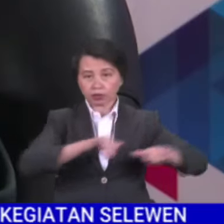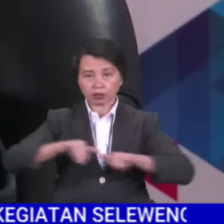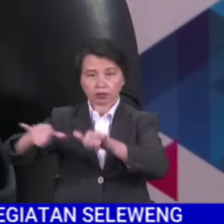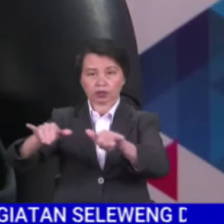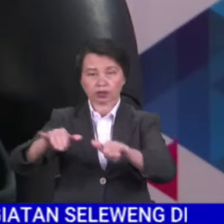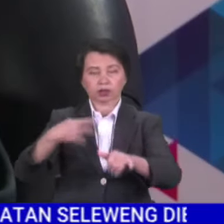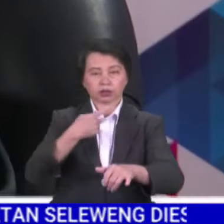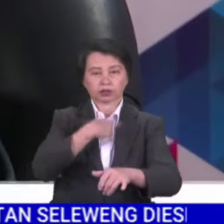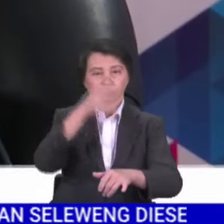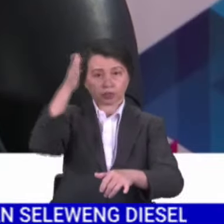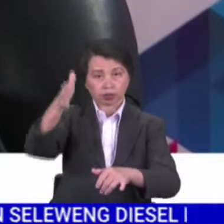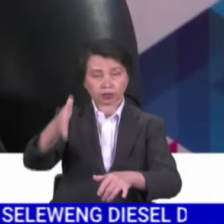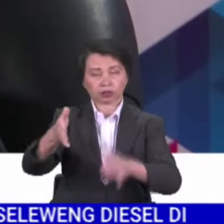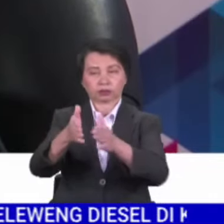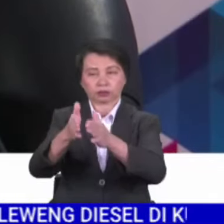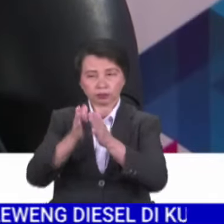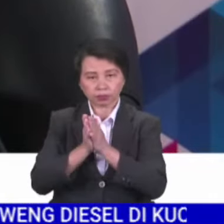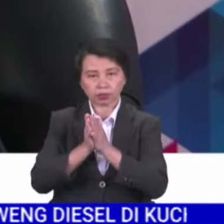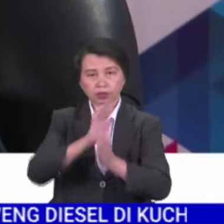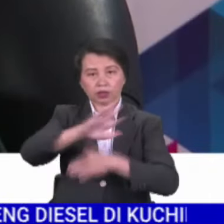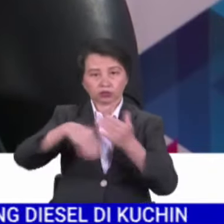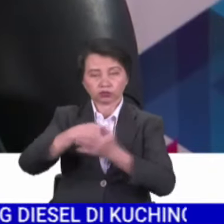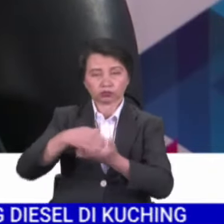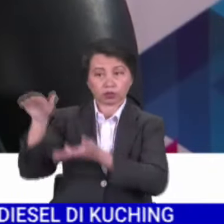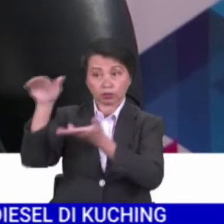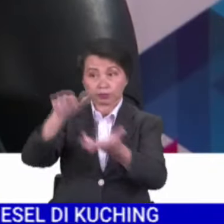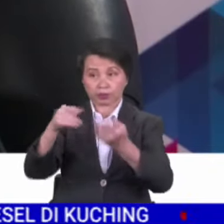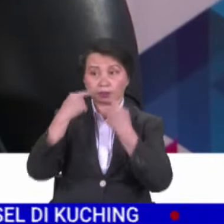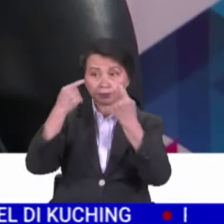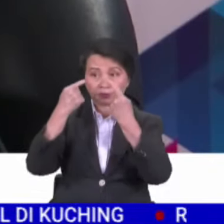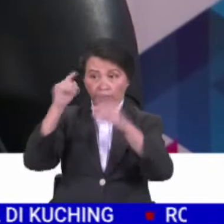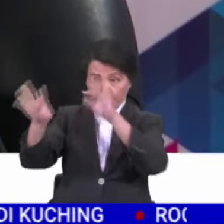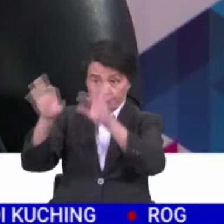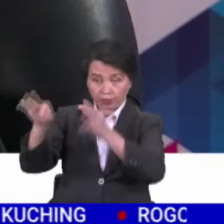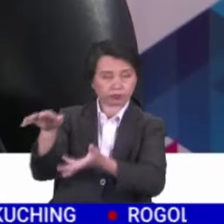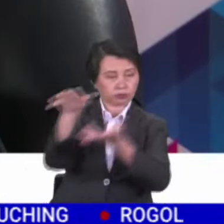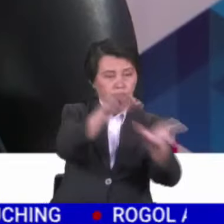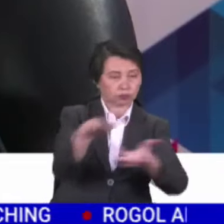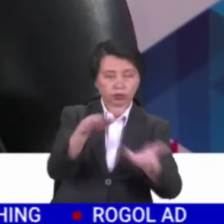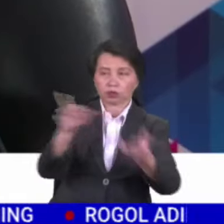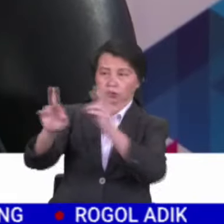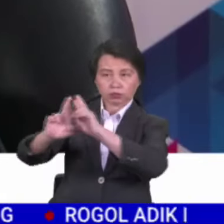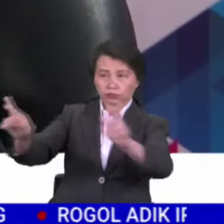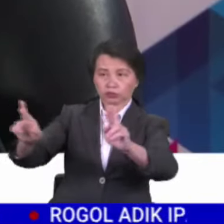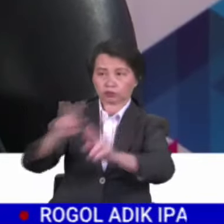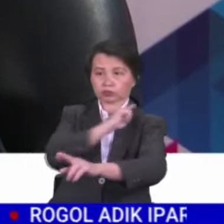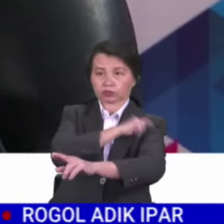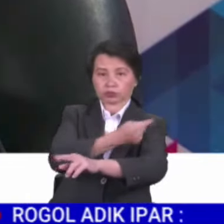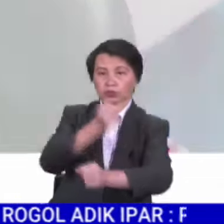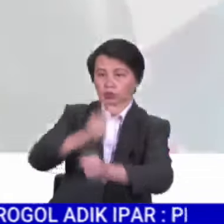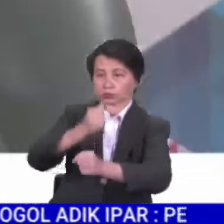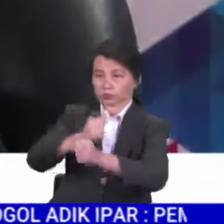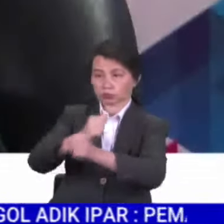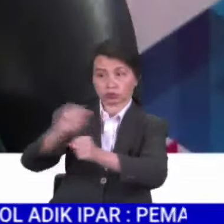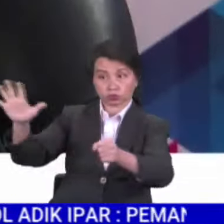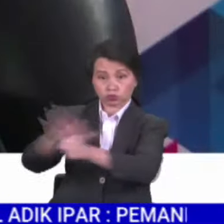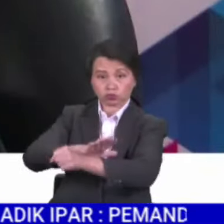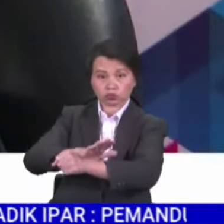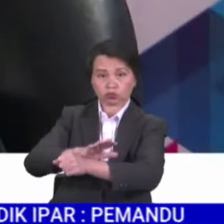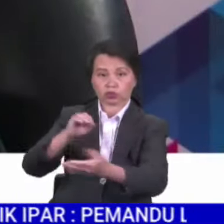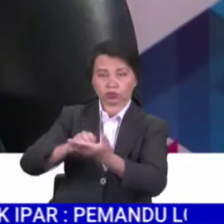akan minta semua pengedar-pengedar yang berjaya dapat menyiapkan tenaga kerja yang cukup